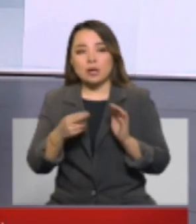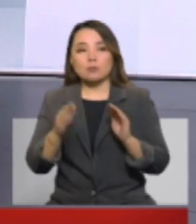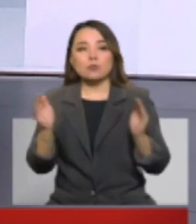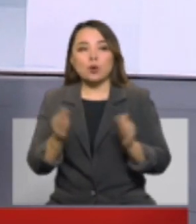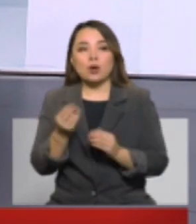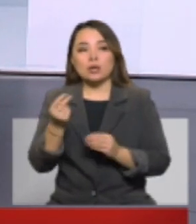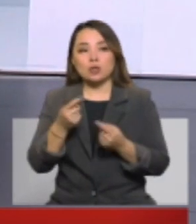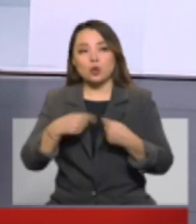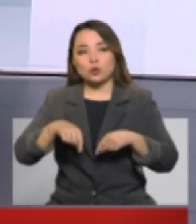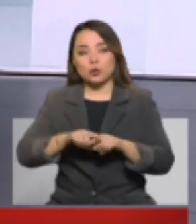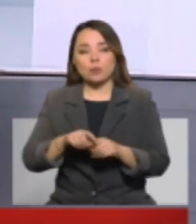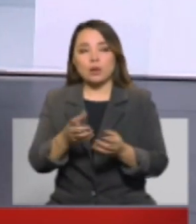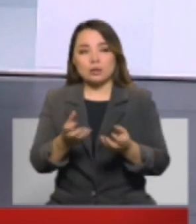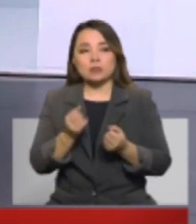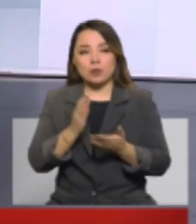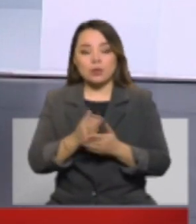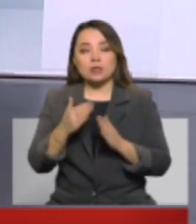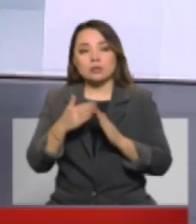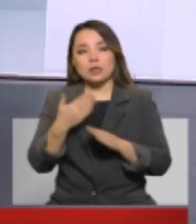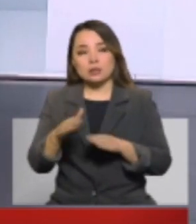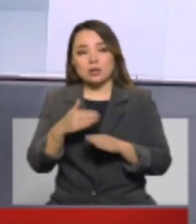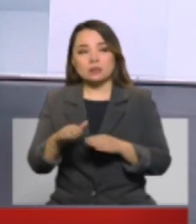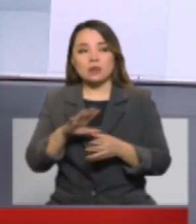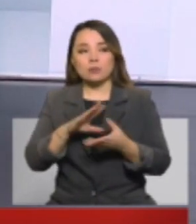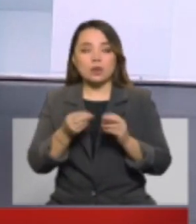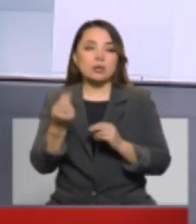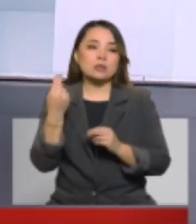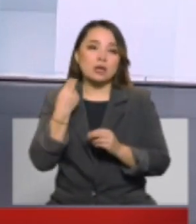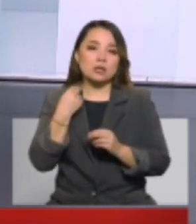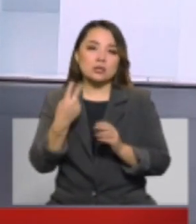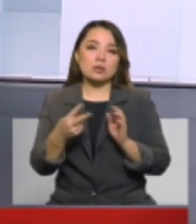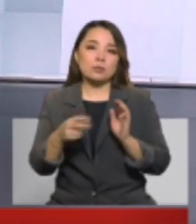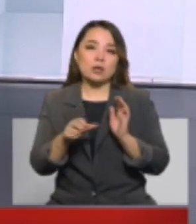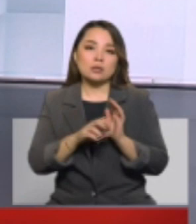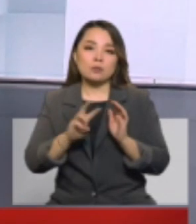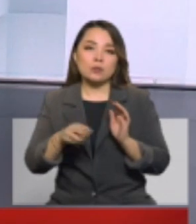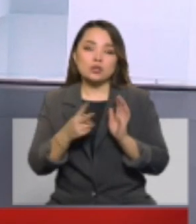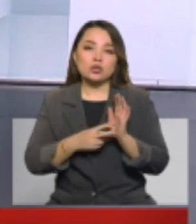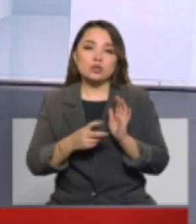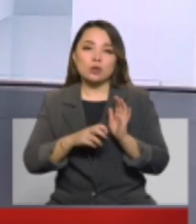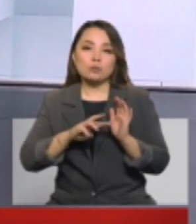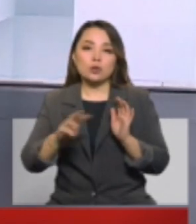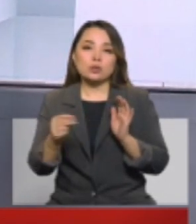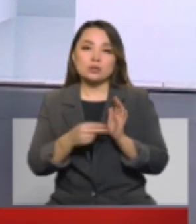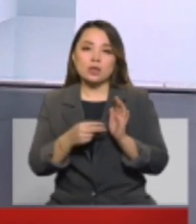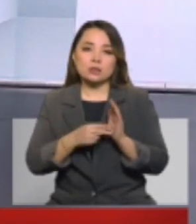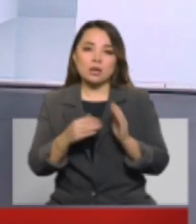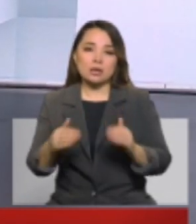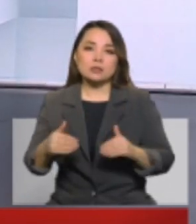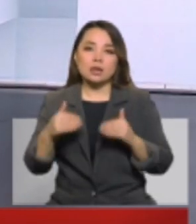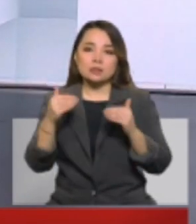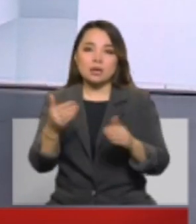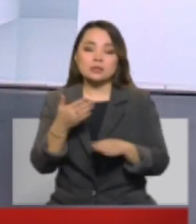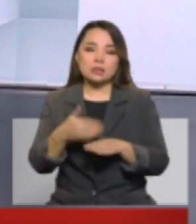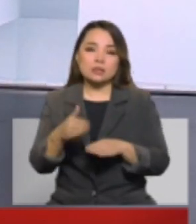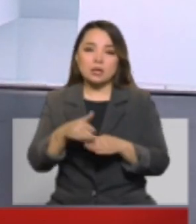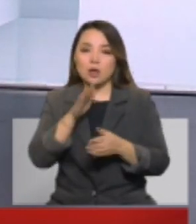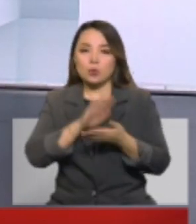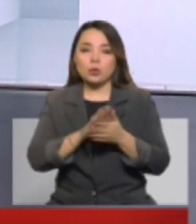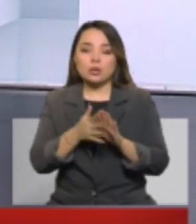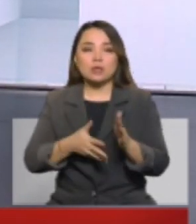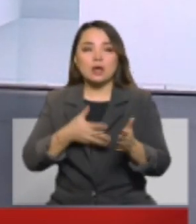микроқаржы ұйымдарынан алынған. Ал ипотекалық қарыздың мөлшері 26 миллиард 700 миллион теңгеден асады. Несиені